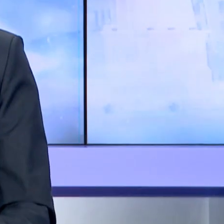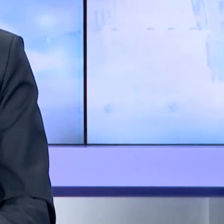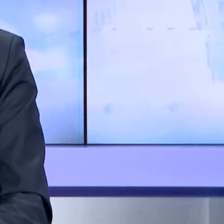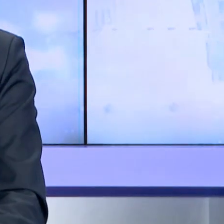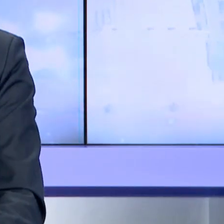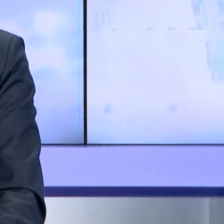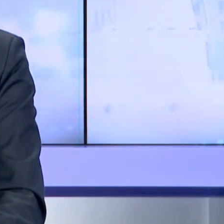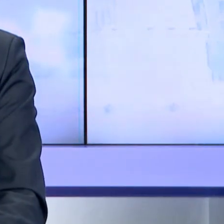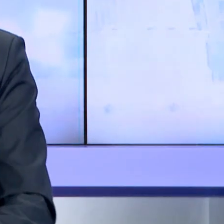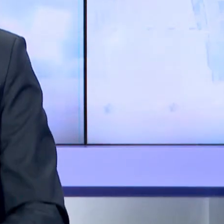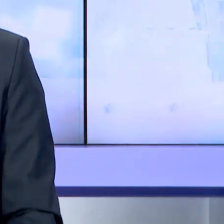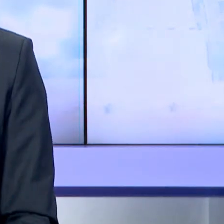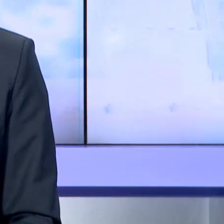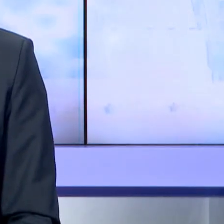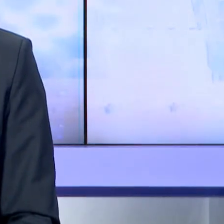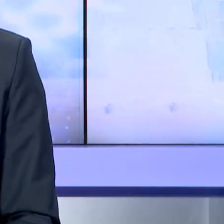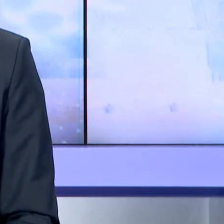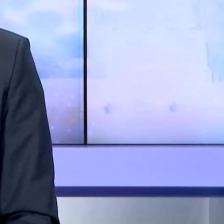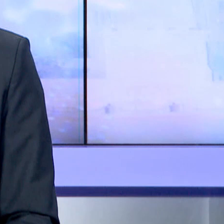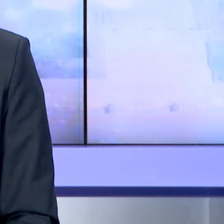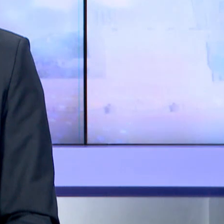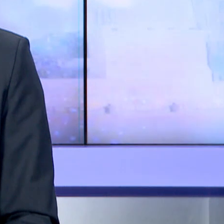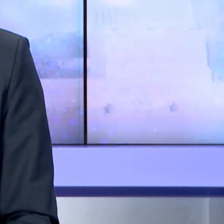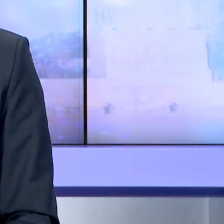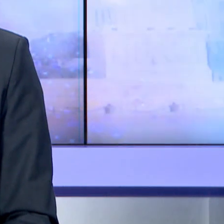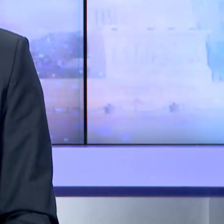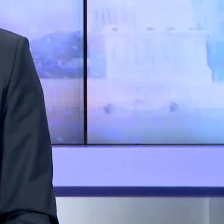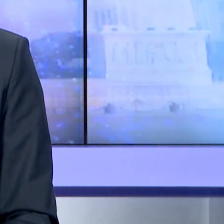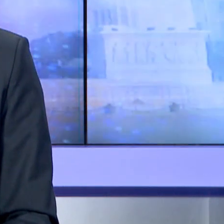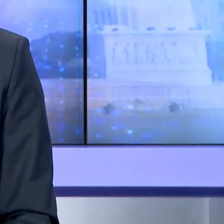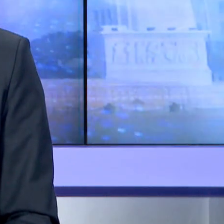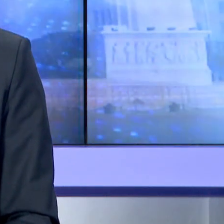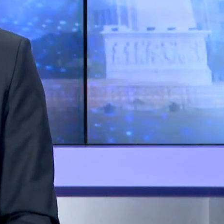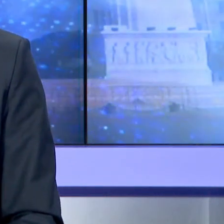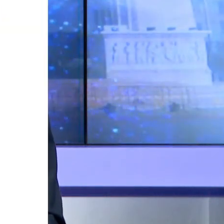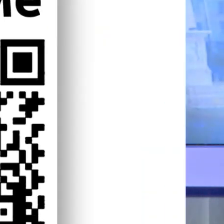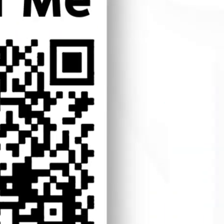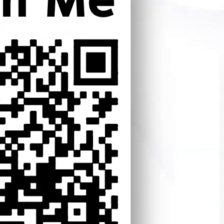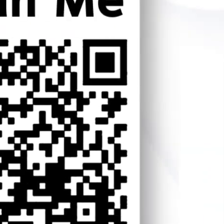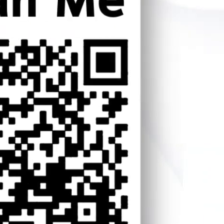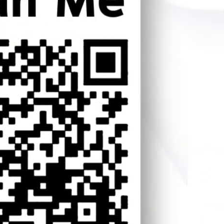ครับอย่าลืมกดติดตามและสมัครสมาชิก YouTube มติชนทีวีโดยการสแกน QR Code ด้วยนะครับ